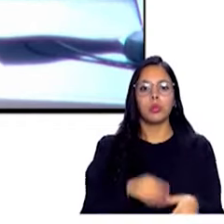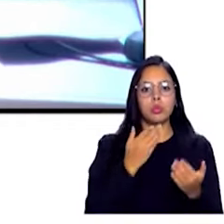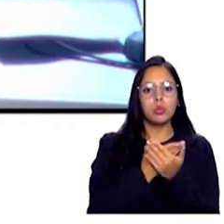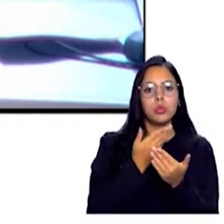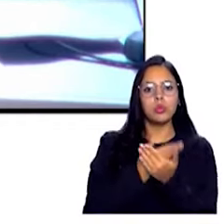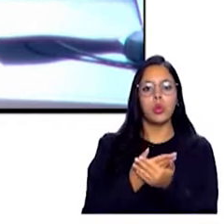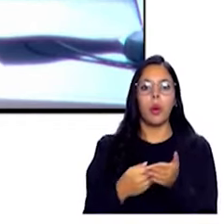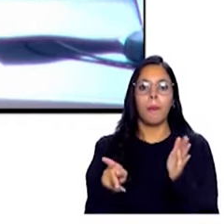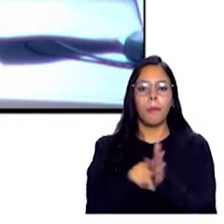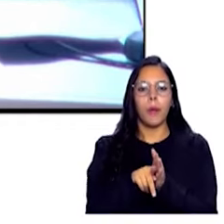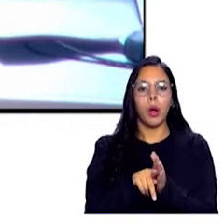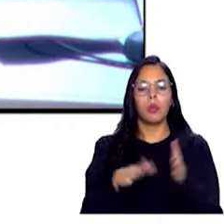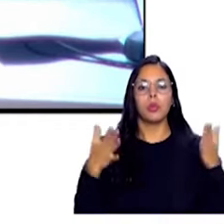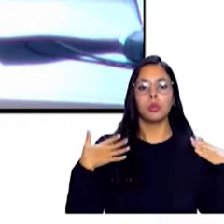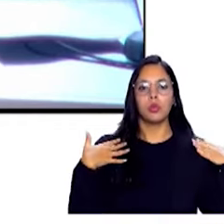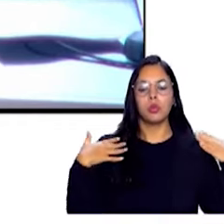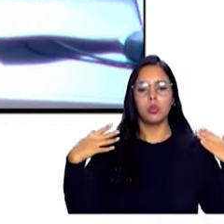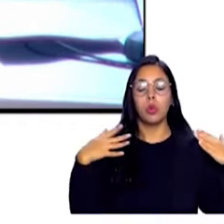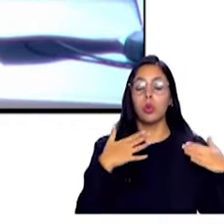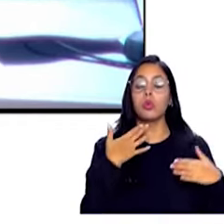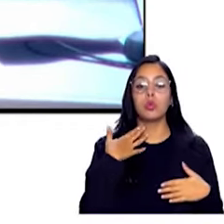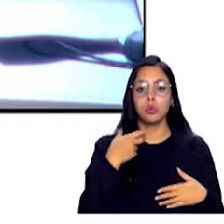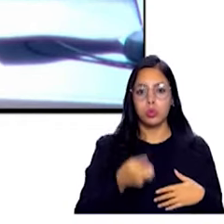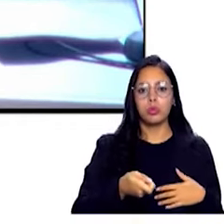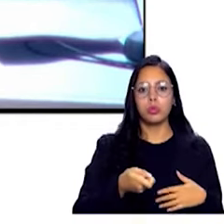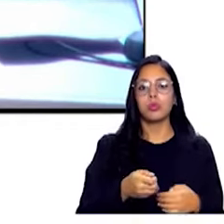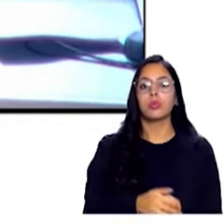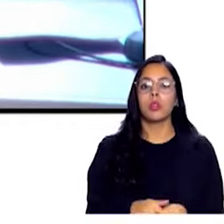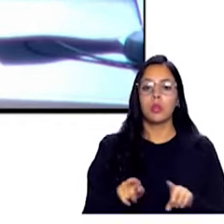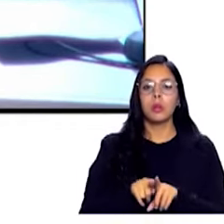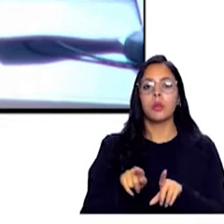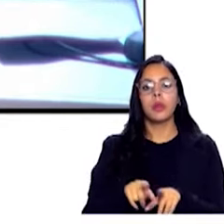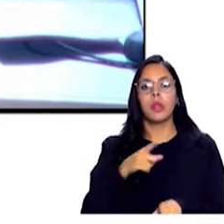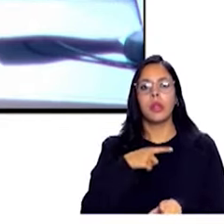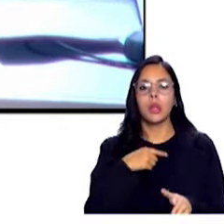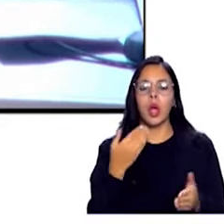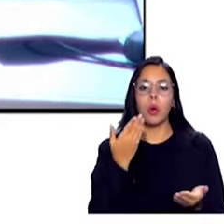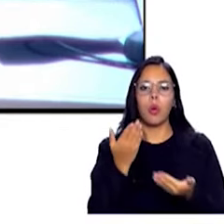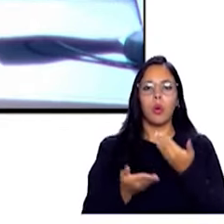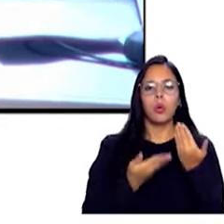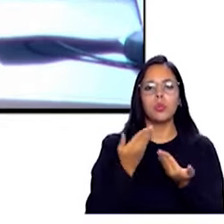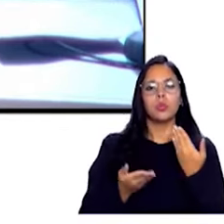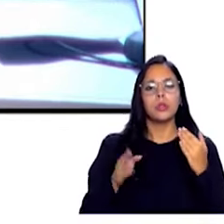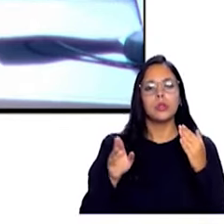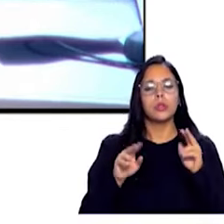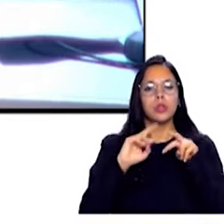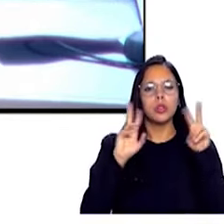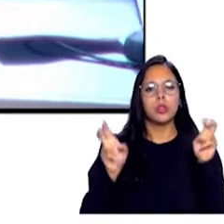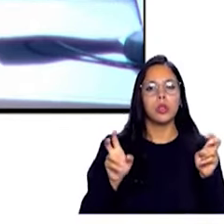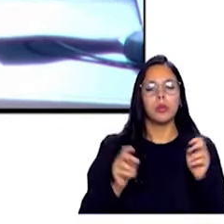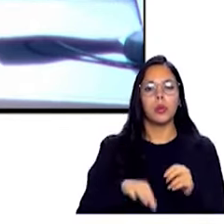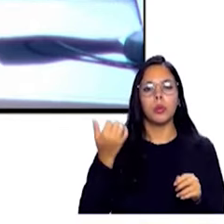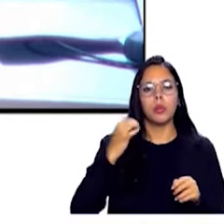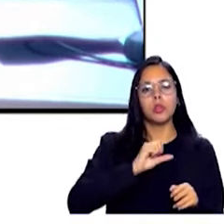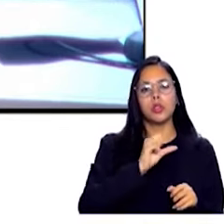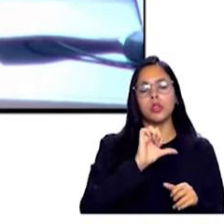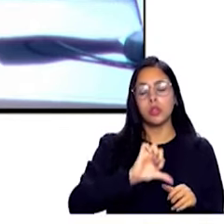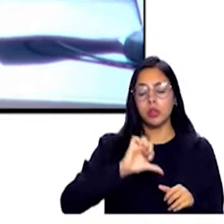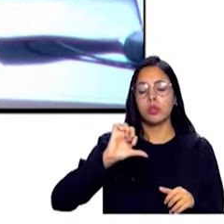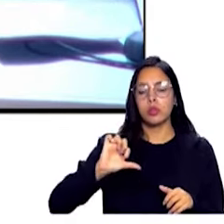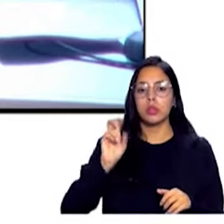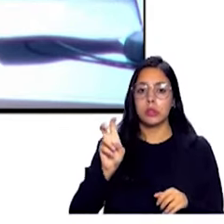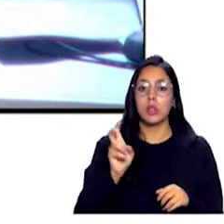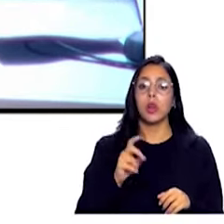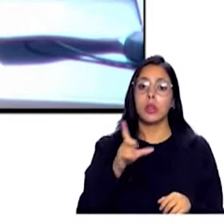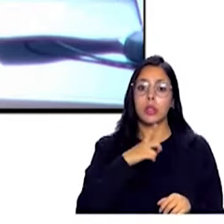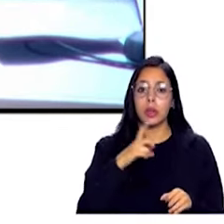conseil de l'europe qui date déjà de 1995 ET qui déjà admit la possibilité de crites